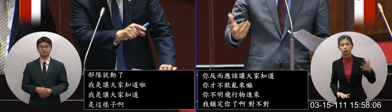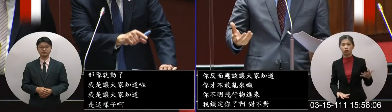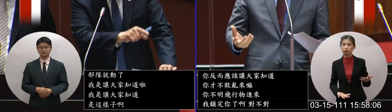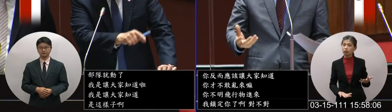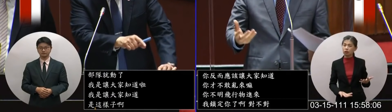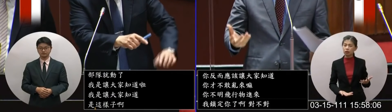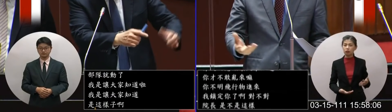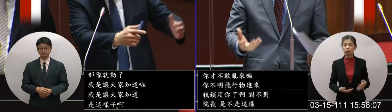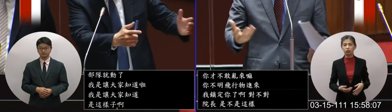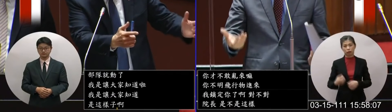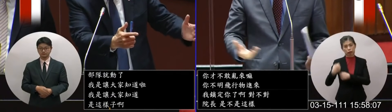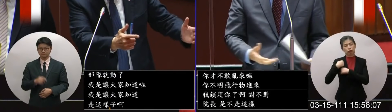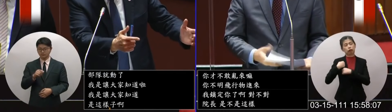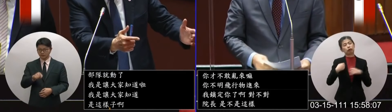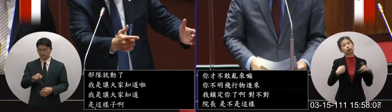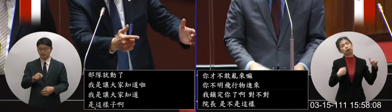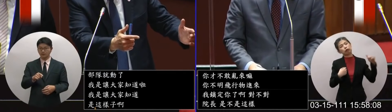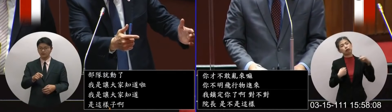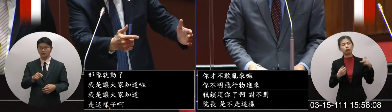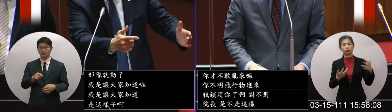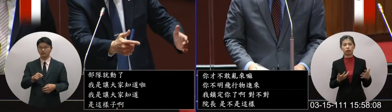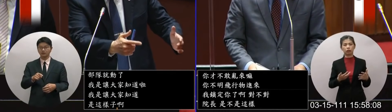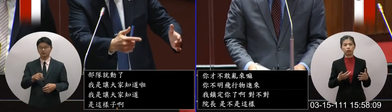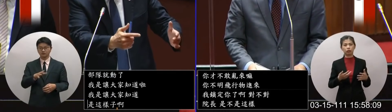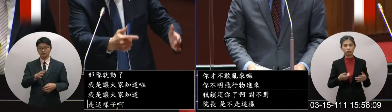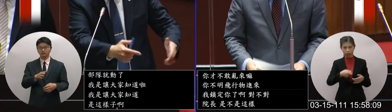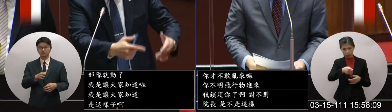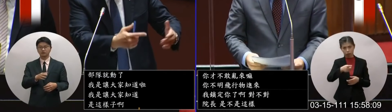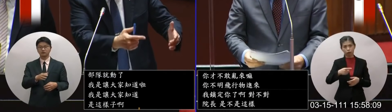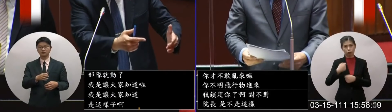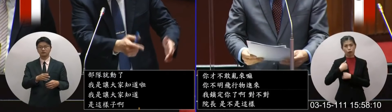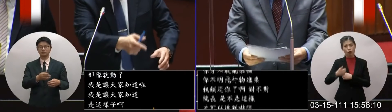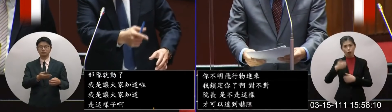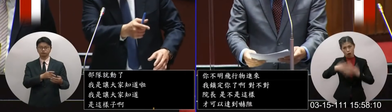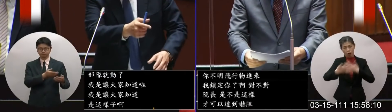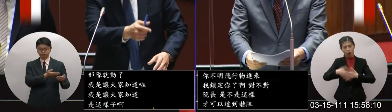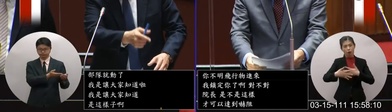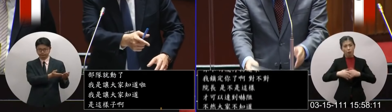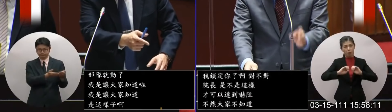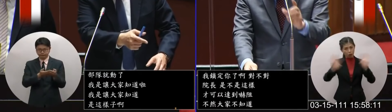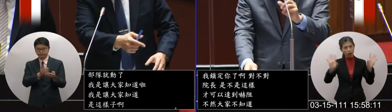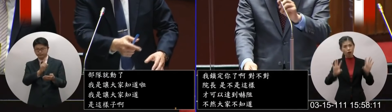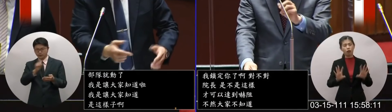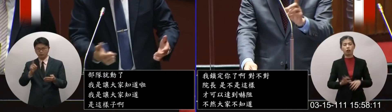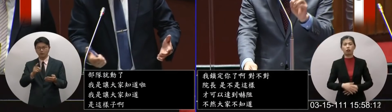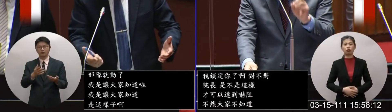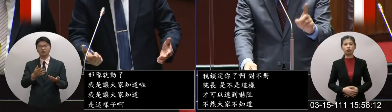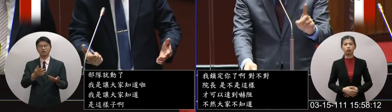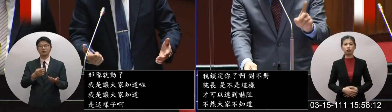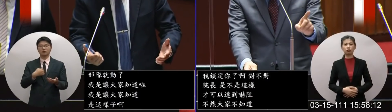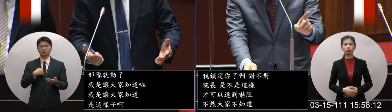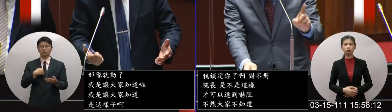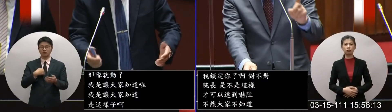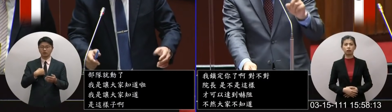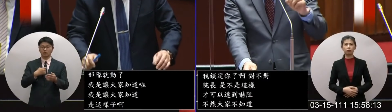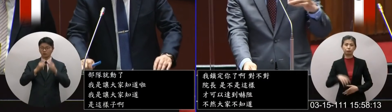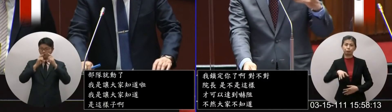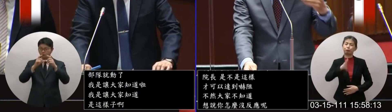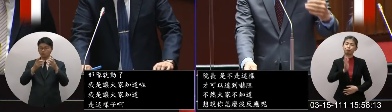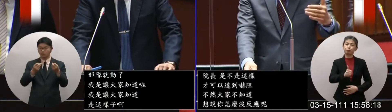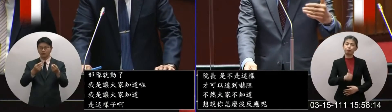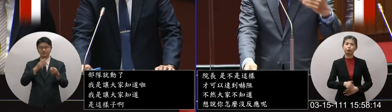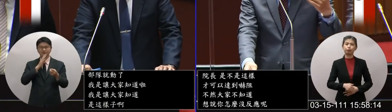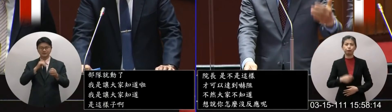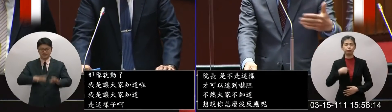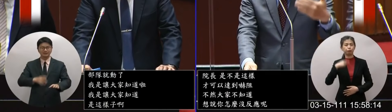后 民众把那个录影带放出来啊， 没有看到地面部在动，就认为好像没有反应。这就是我们这样难的地方。